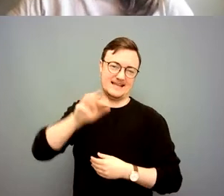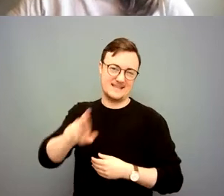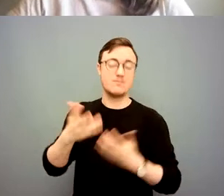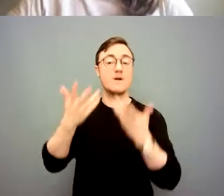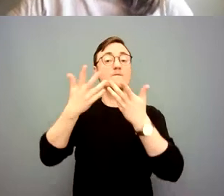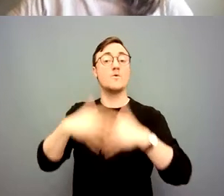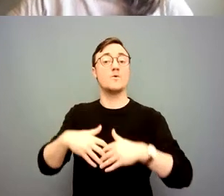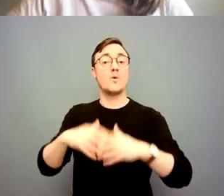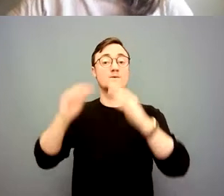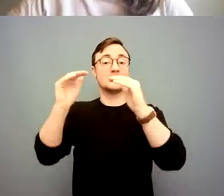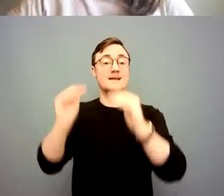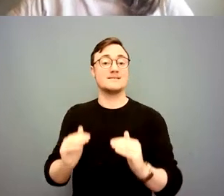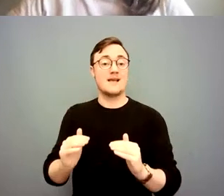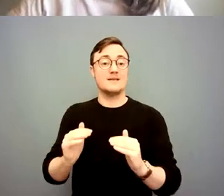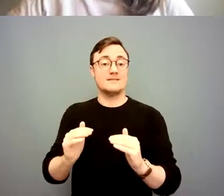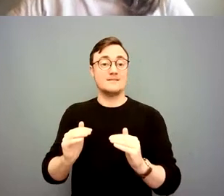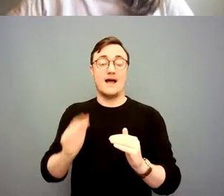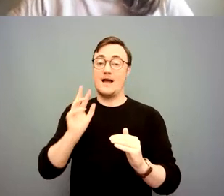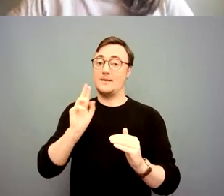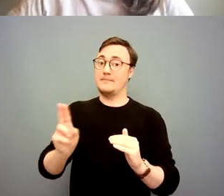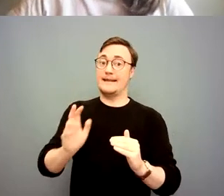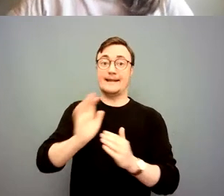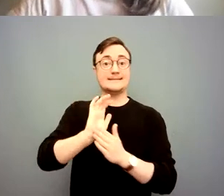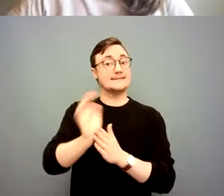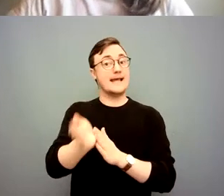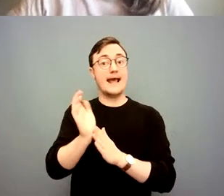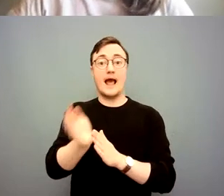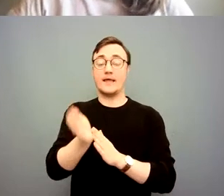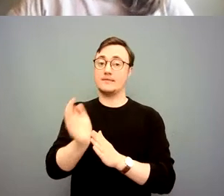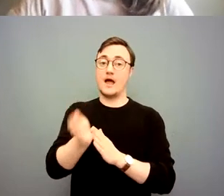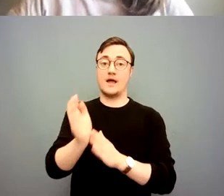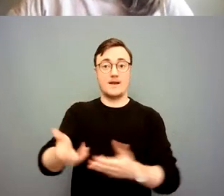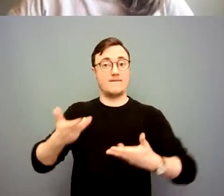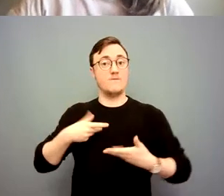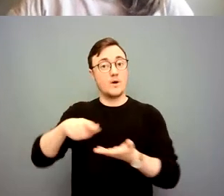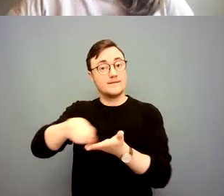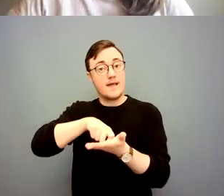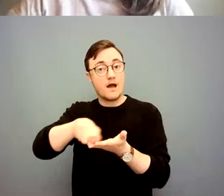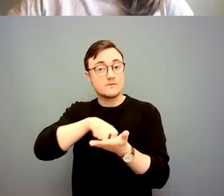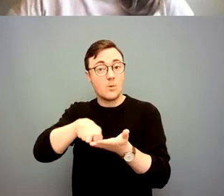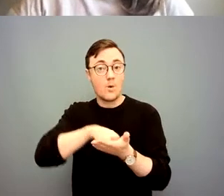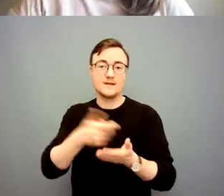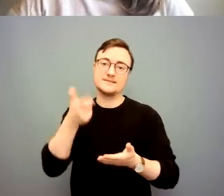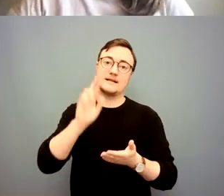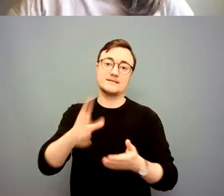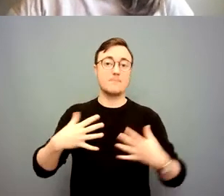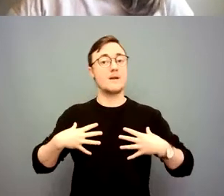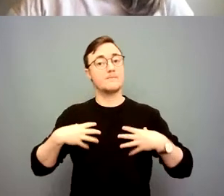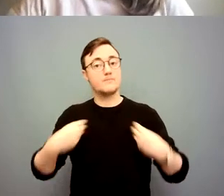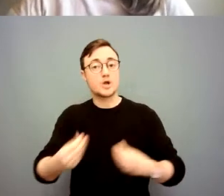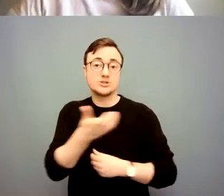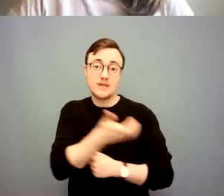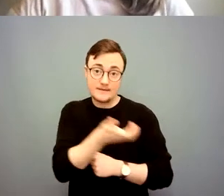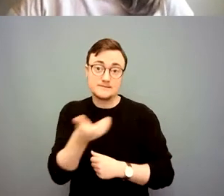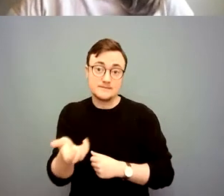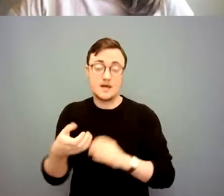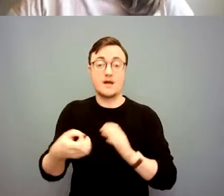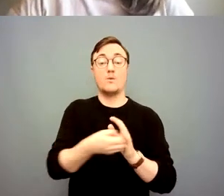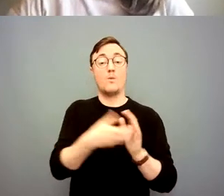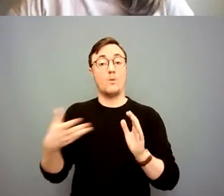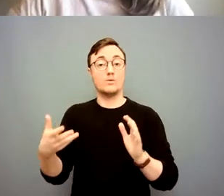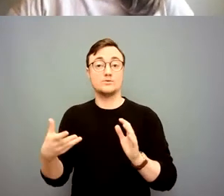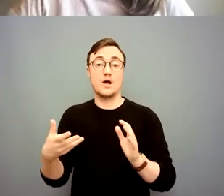funktionsnedsatta kommer senare till diagnos av till exempel bröstcancer därför att man